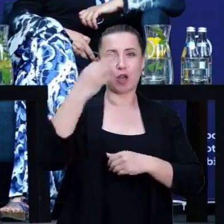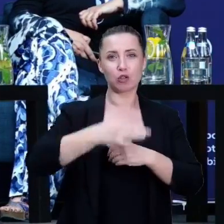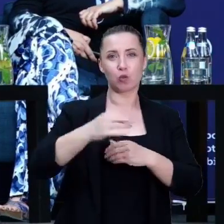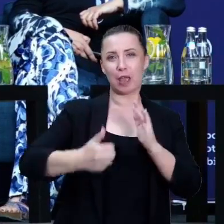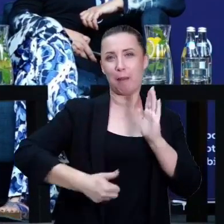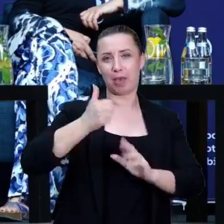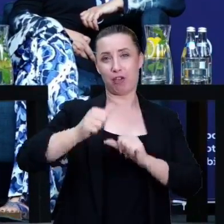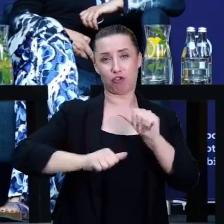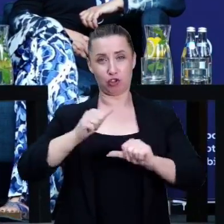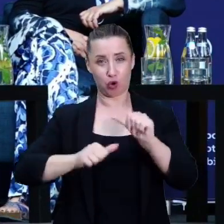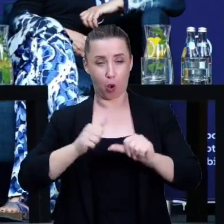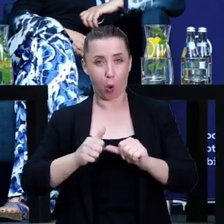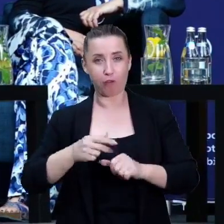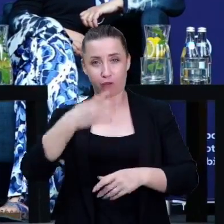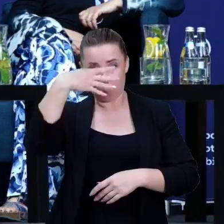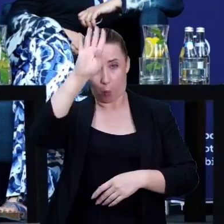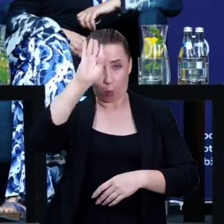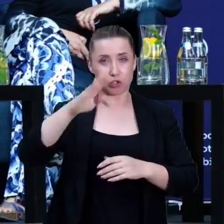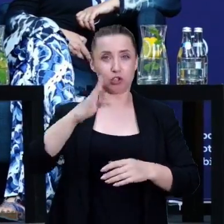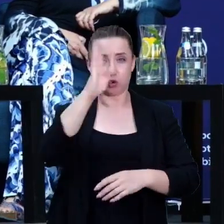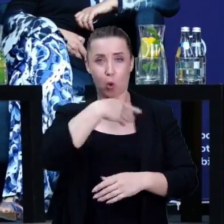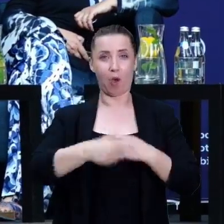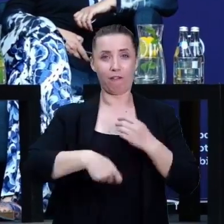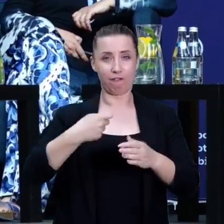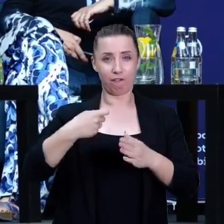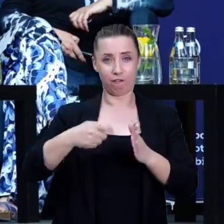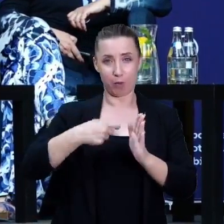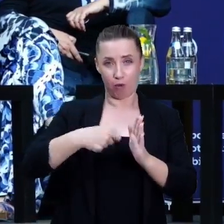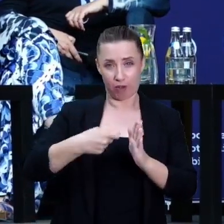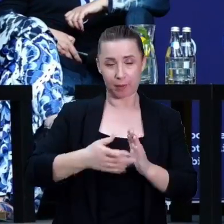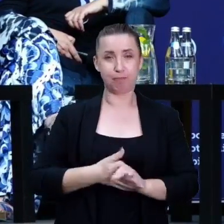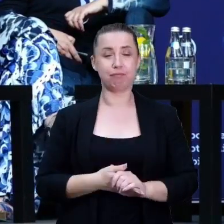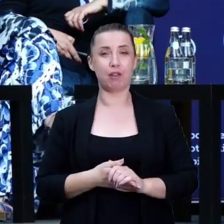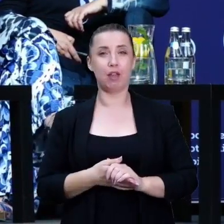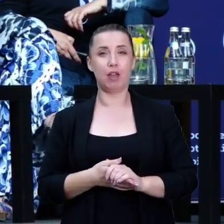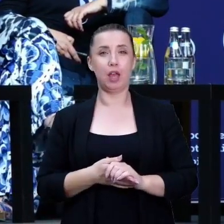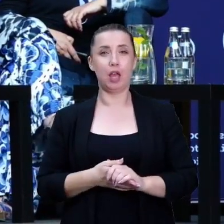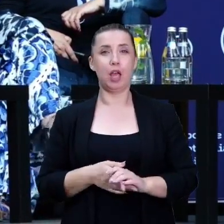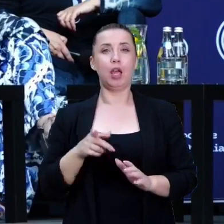filmówki, studiuje produkcję filmową, no więc